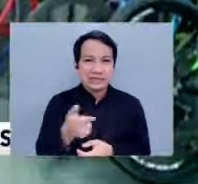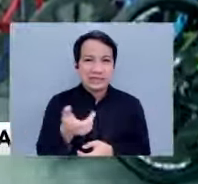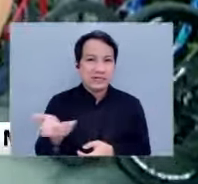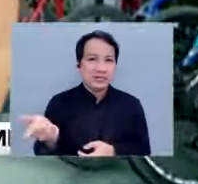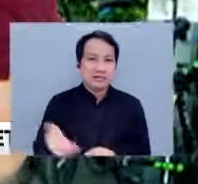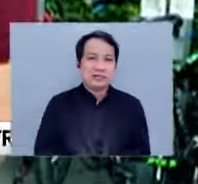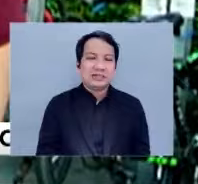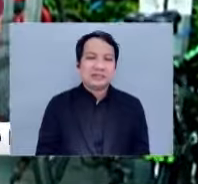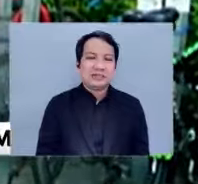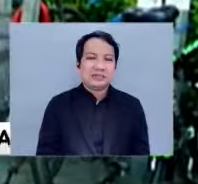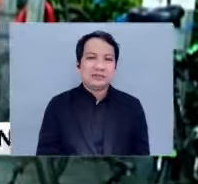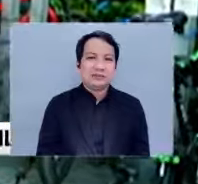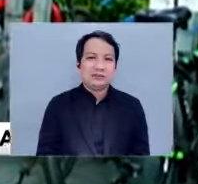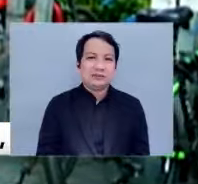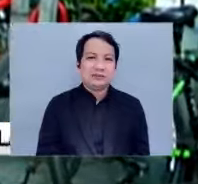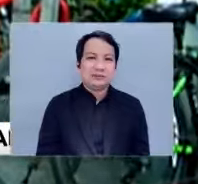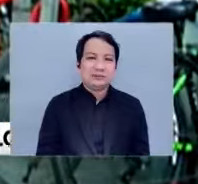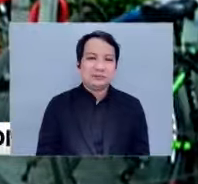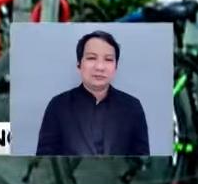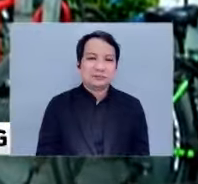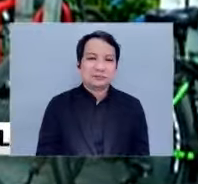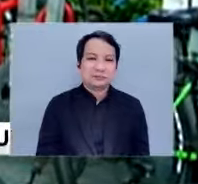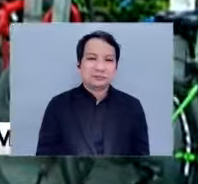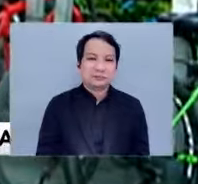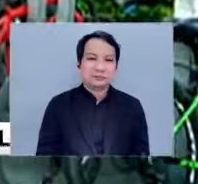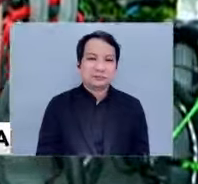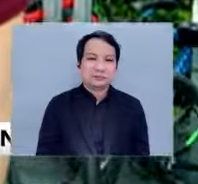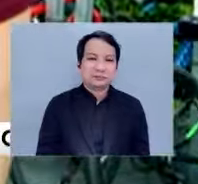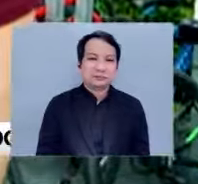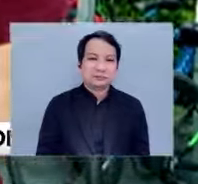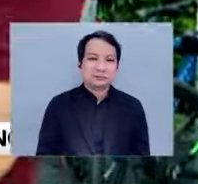Sana all. Okay. Ano, magpropose na ba siya?